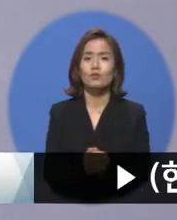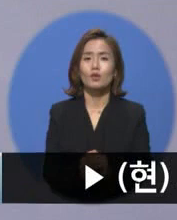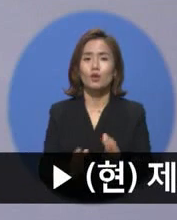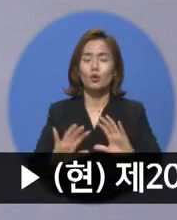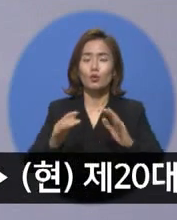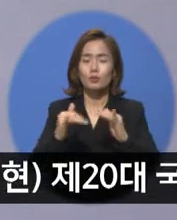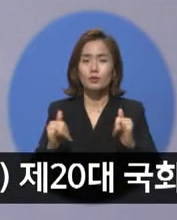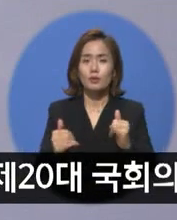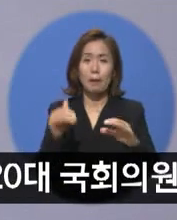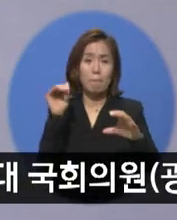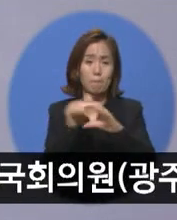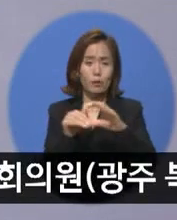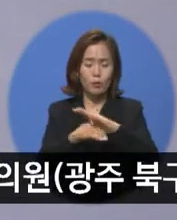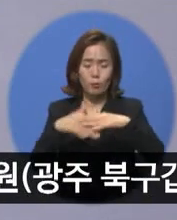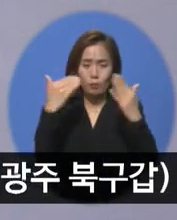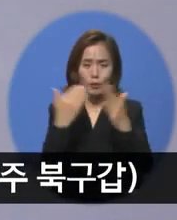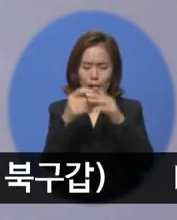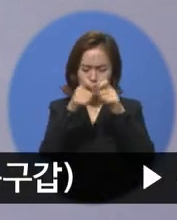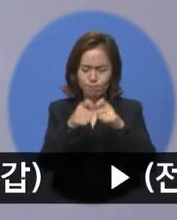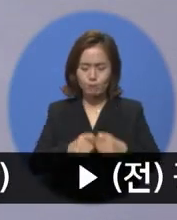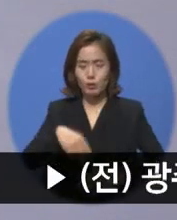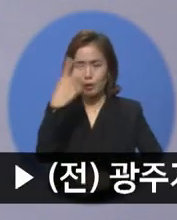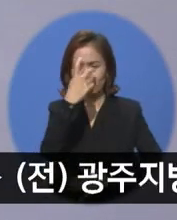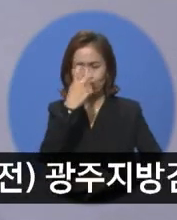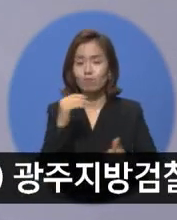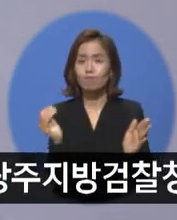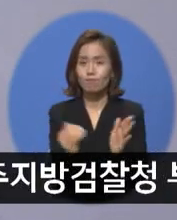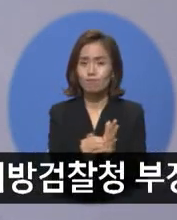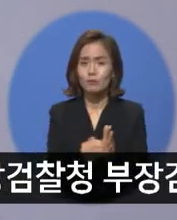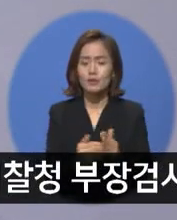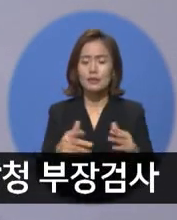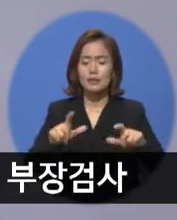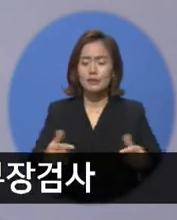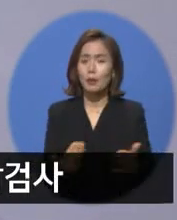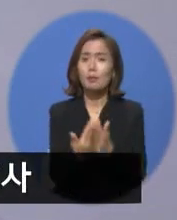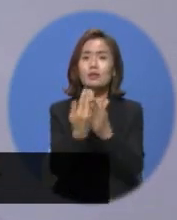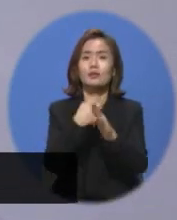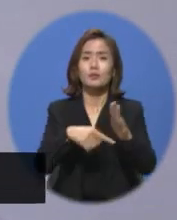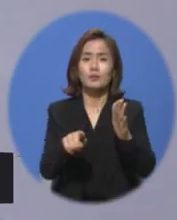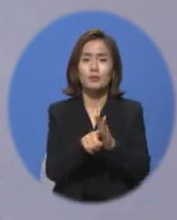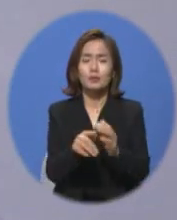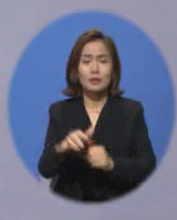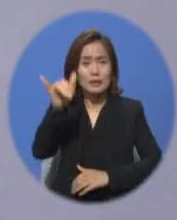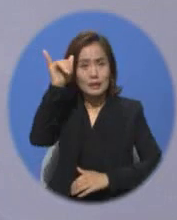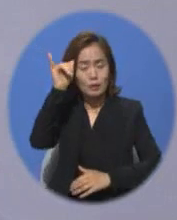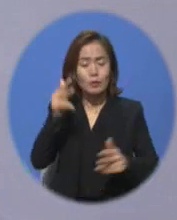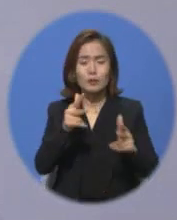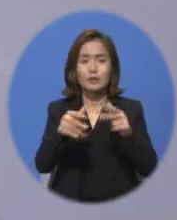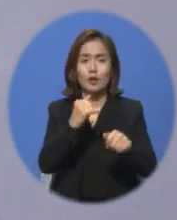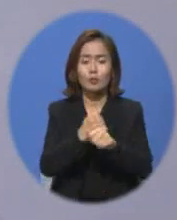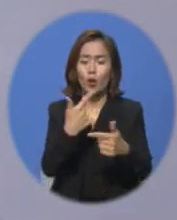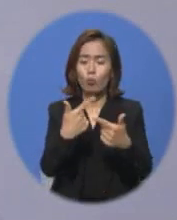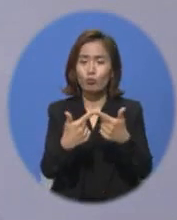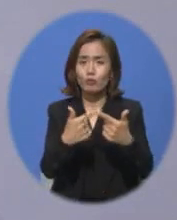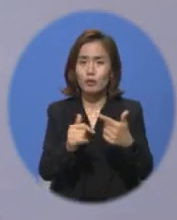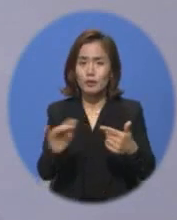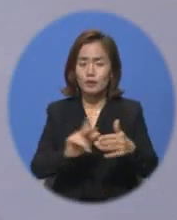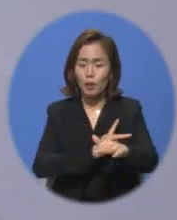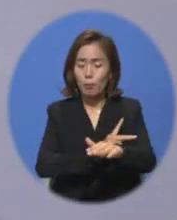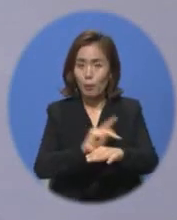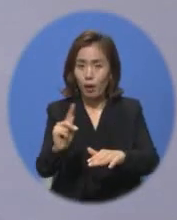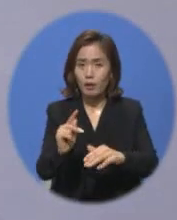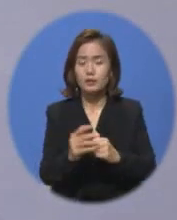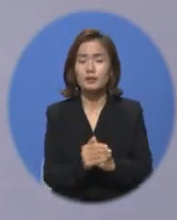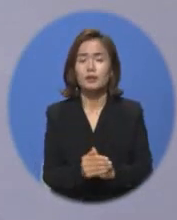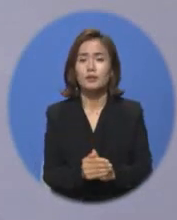시민들의민원을꼼꼼하게처리했습니다. 그리고지역개발과관련해서는AI 프로젝트,부산행